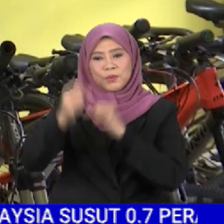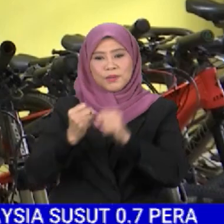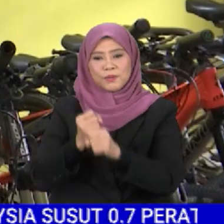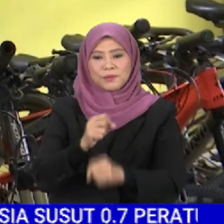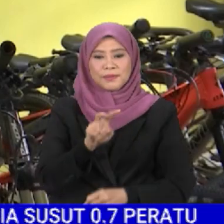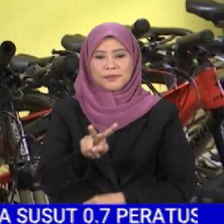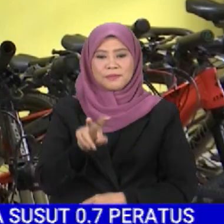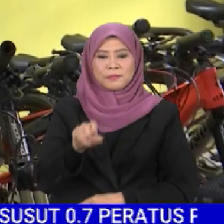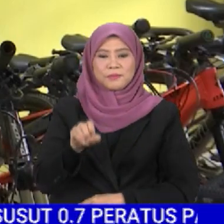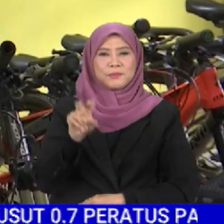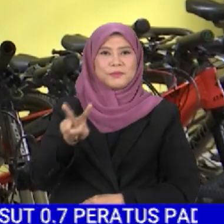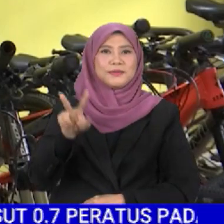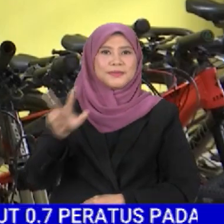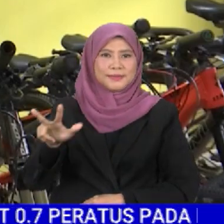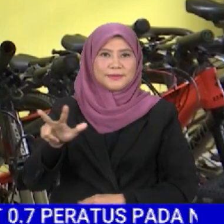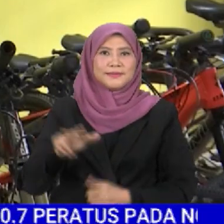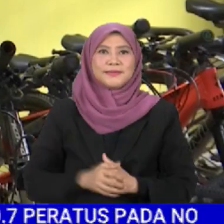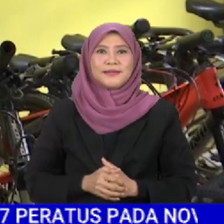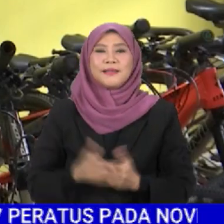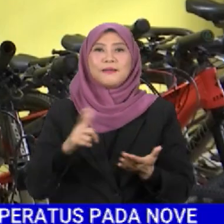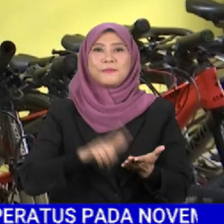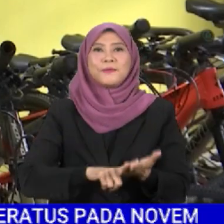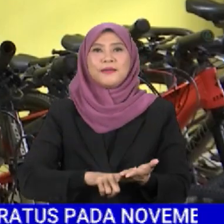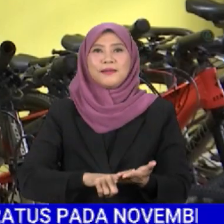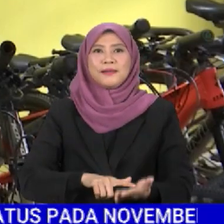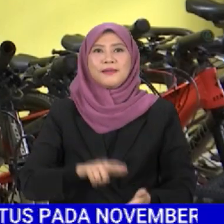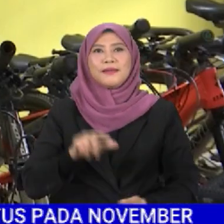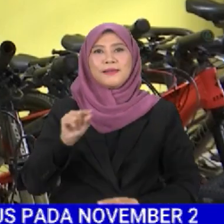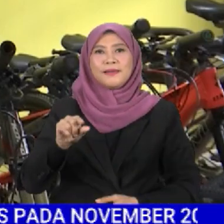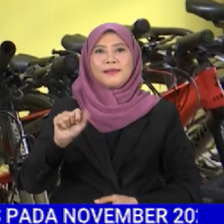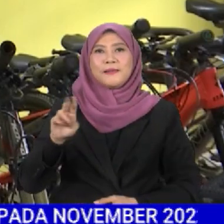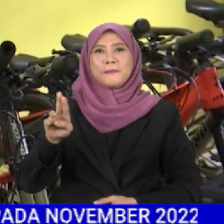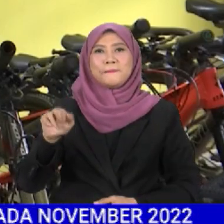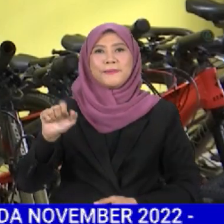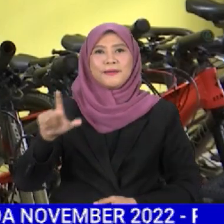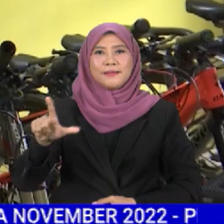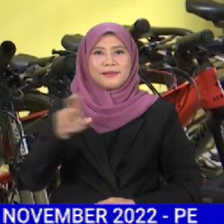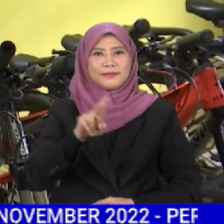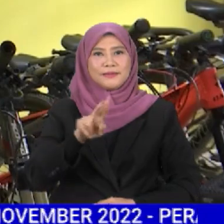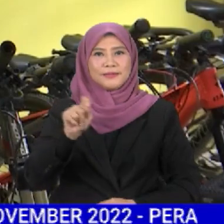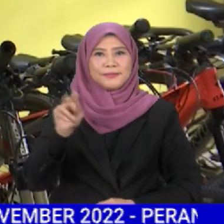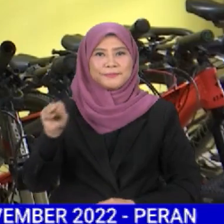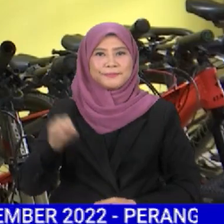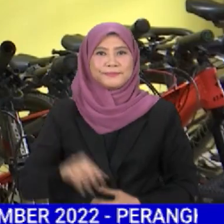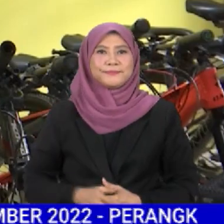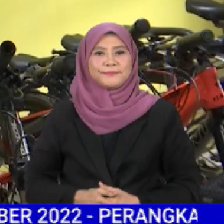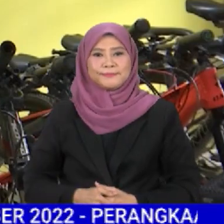2023. Laporan Phil Gabriel, RTM.